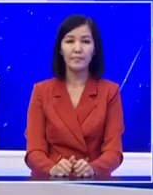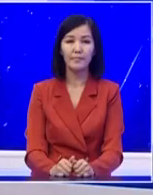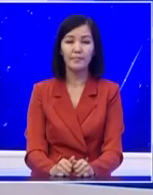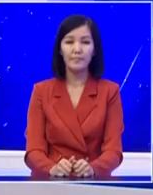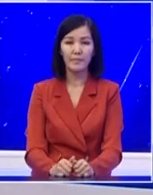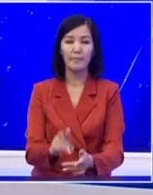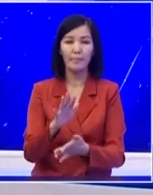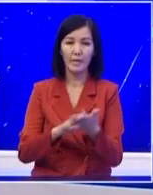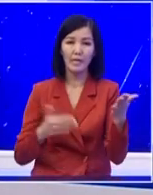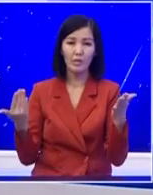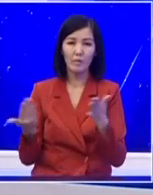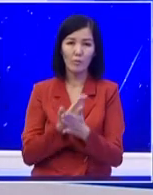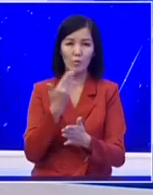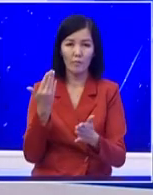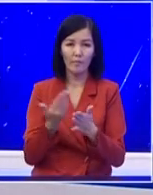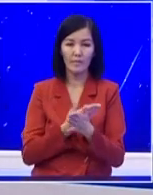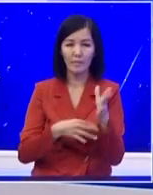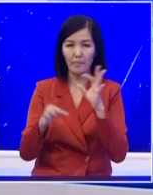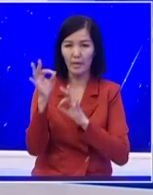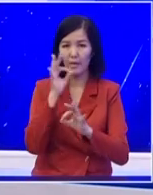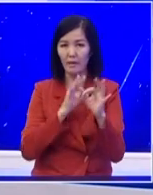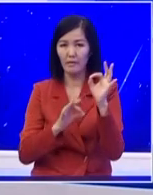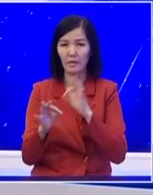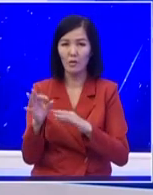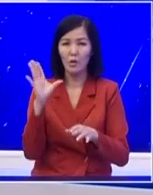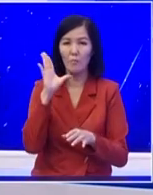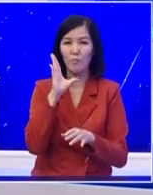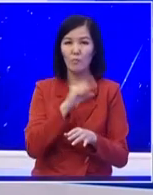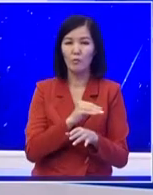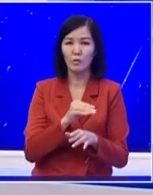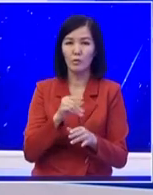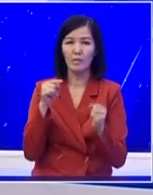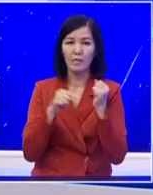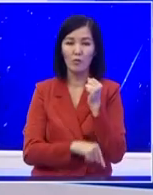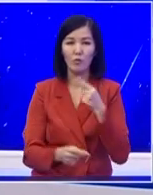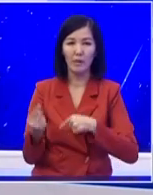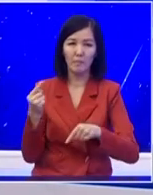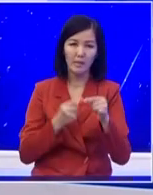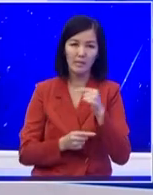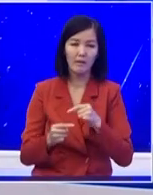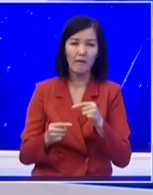Продолжаем выпуск. Спекуляция лекарственными препаратами, похоже, может стать одним из доходных бизнесов.